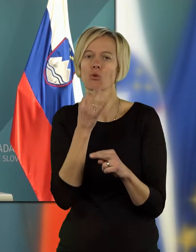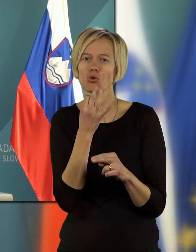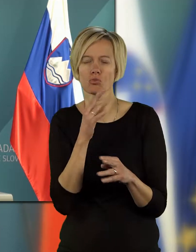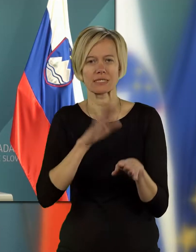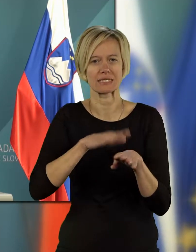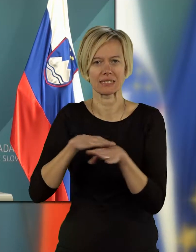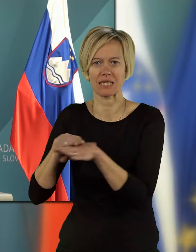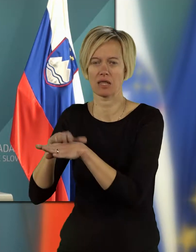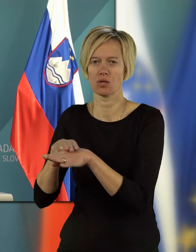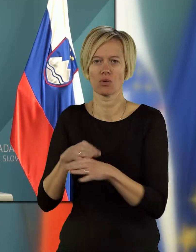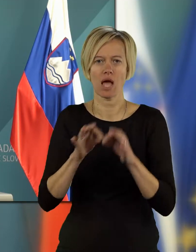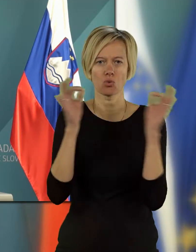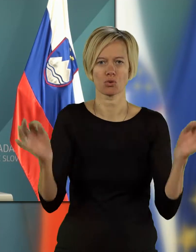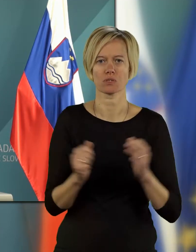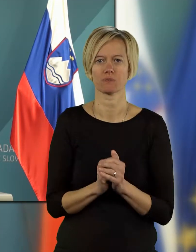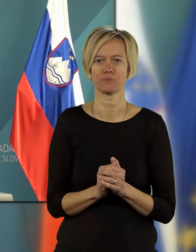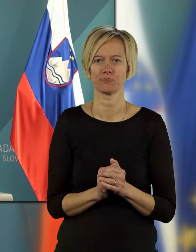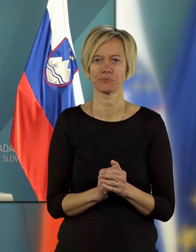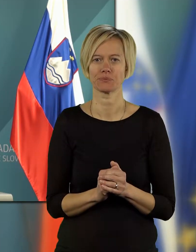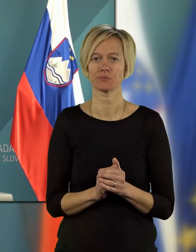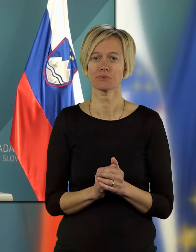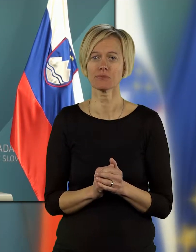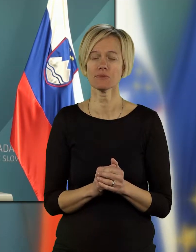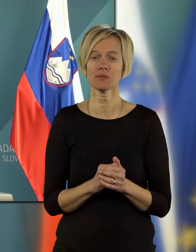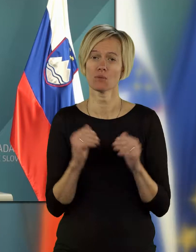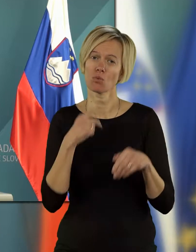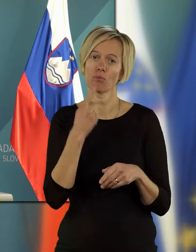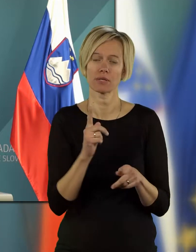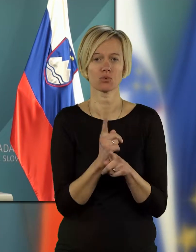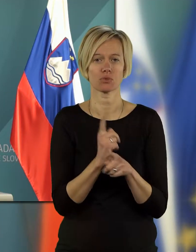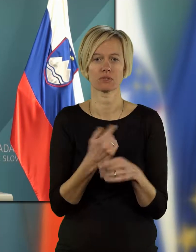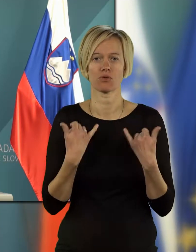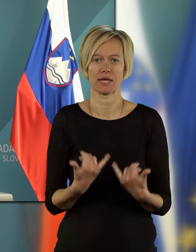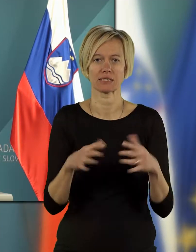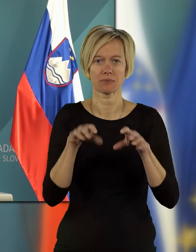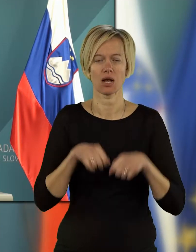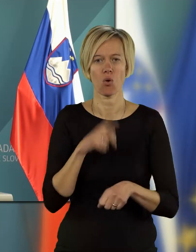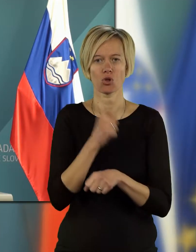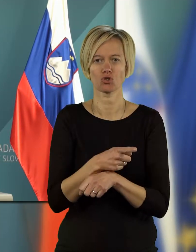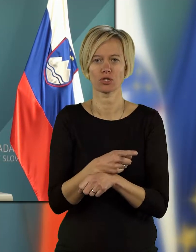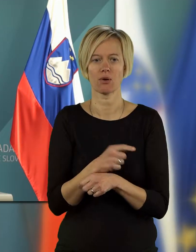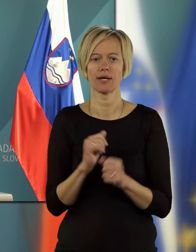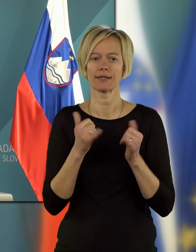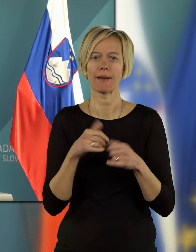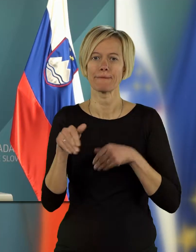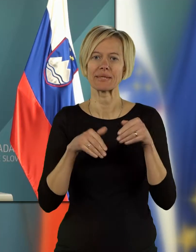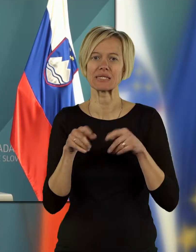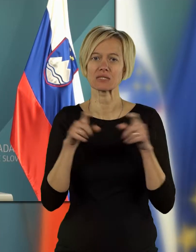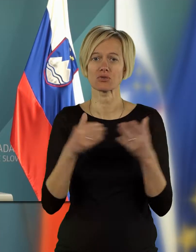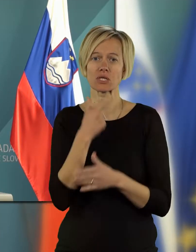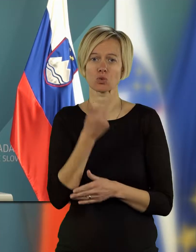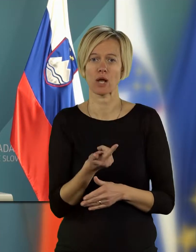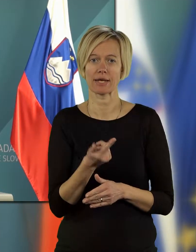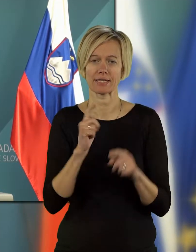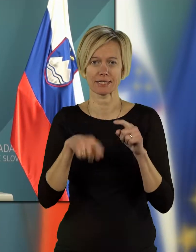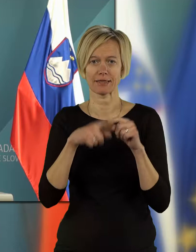podrobneje seznanil javnost. Ne pa tudi omenim, da smo danes sprejeli odločitev, da